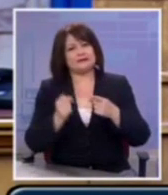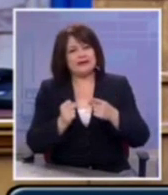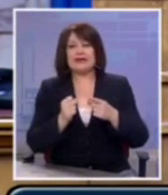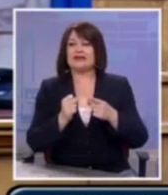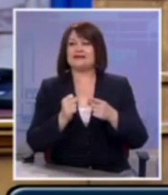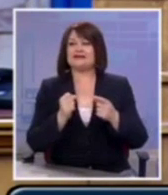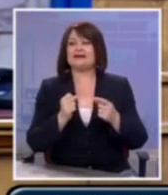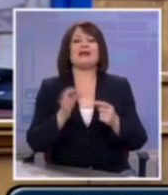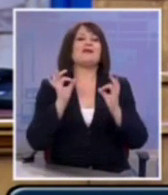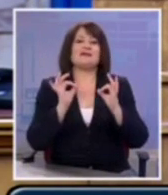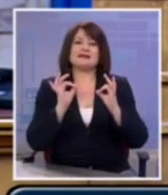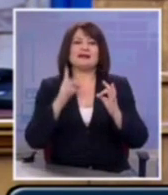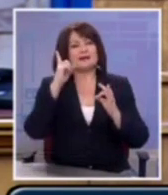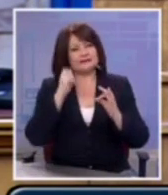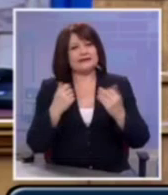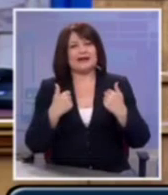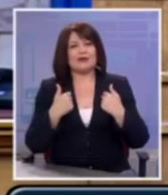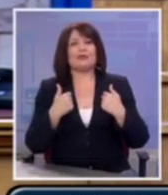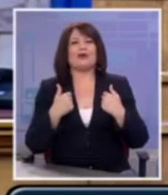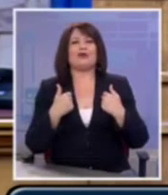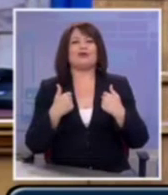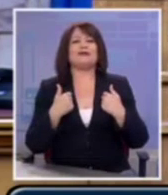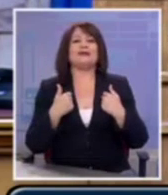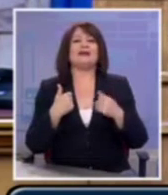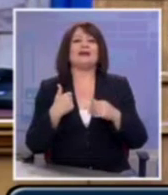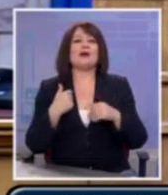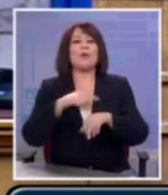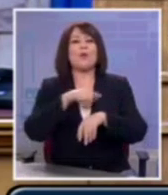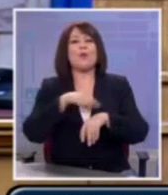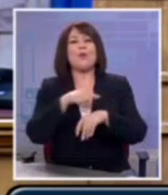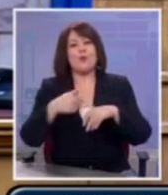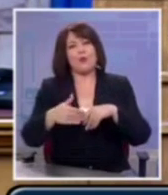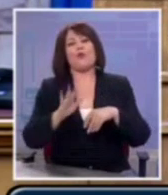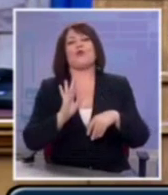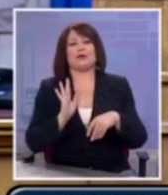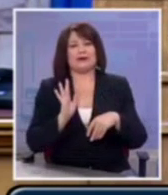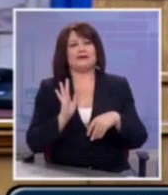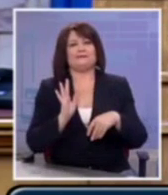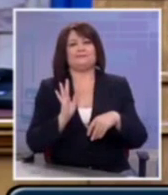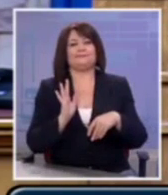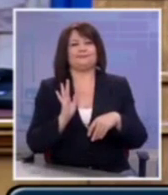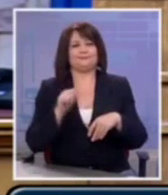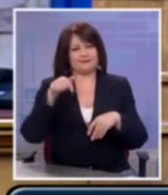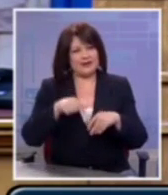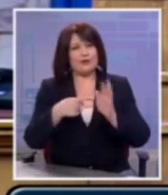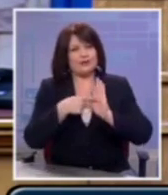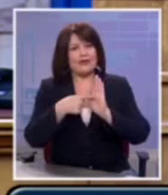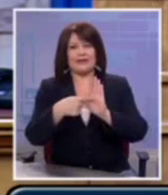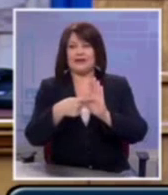επομένως ξέρουμε και εμείς ότι μολονότι δεν θα είστε μαζί μας σε όλη τη διάρκεια της παρουσίασης